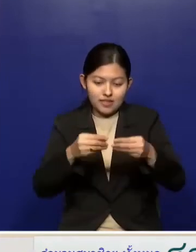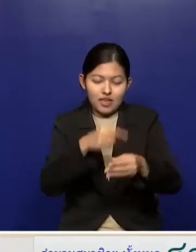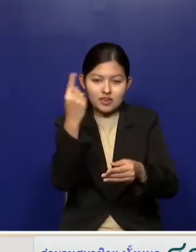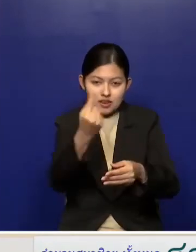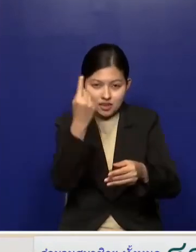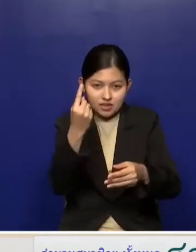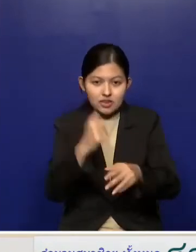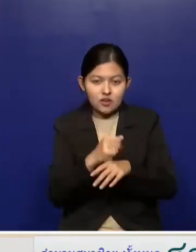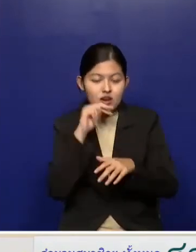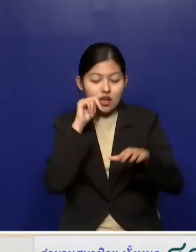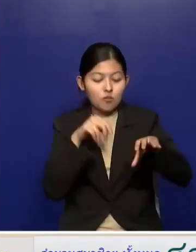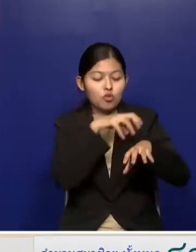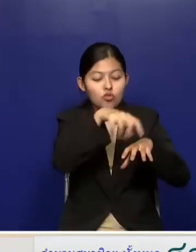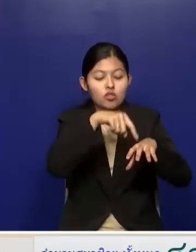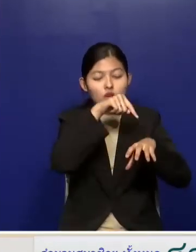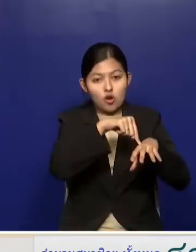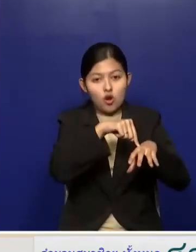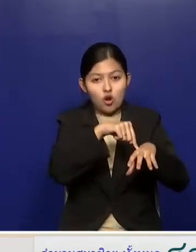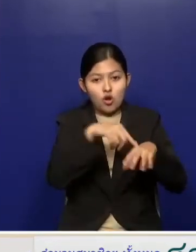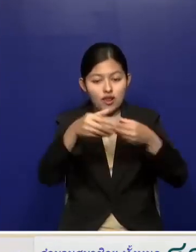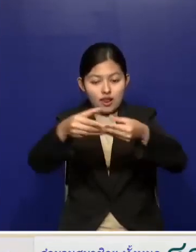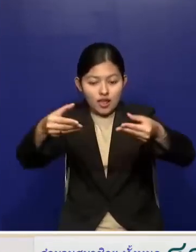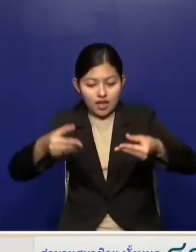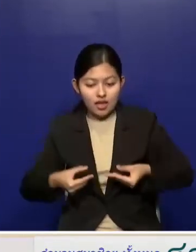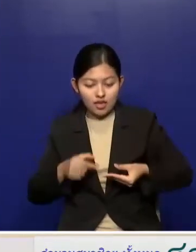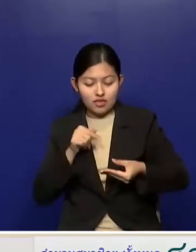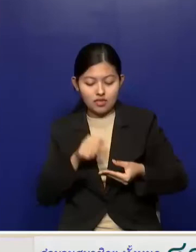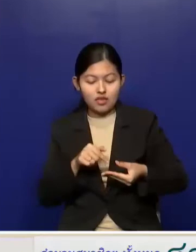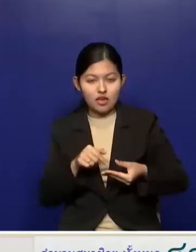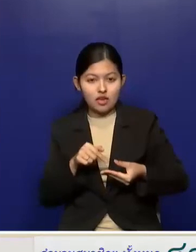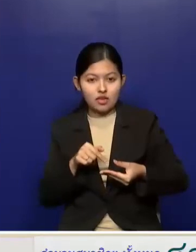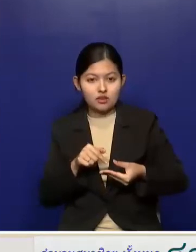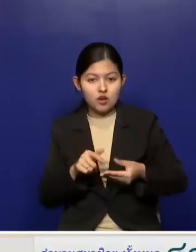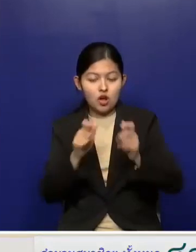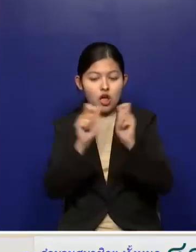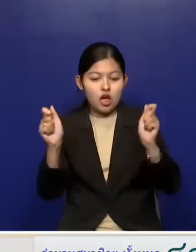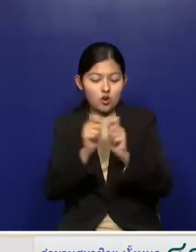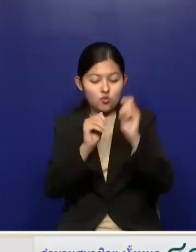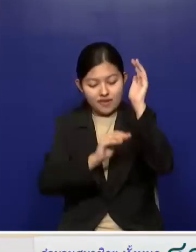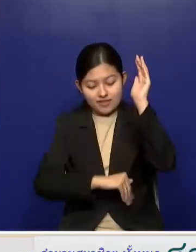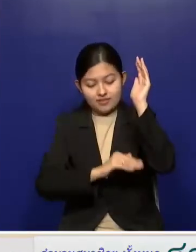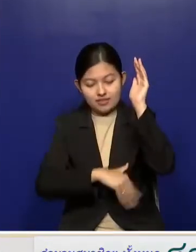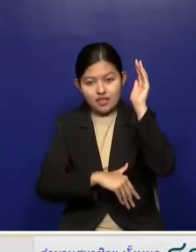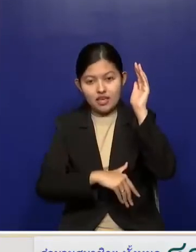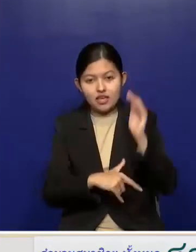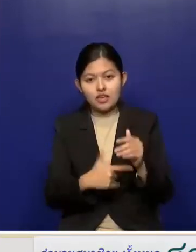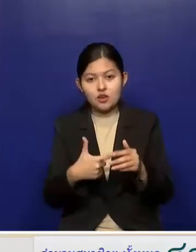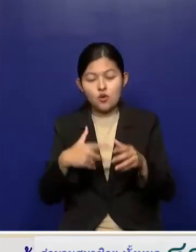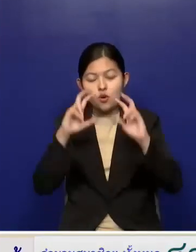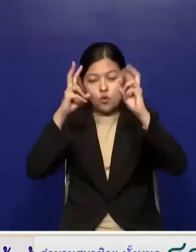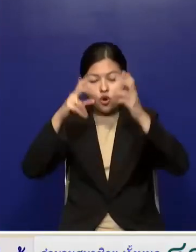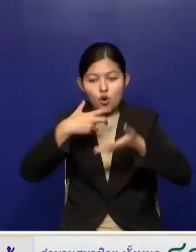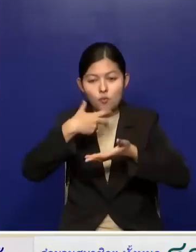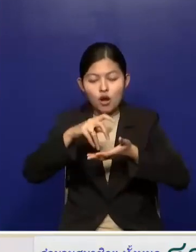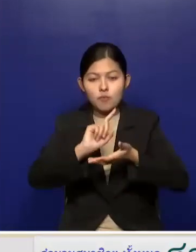aspettเต็ filmedแลฉะนาน เหร้ายกลายงานโดยเฉาอยยิ่งในเลมของอ đãụcภาคใต้ńsk ได้กลาวถึงเรื่องนี้วว่า